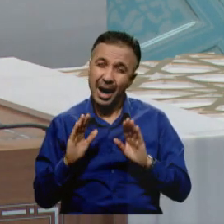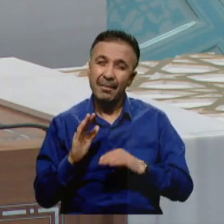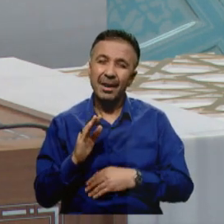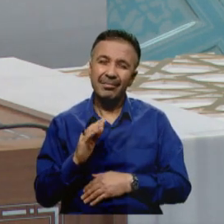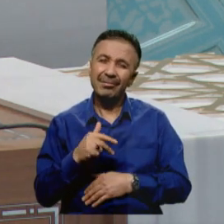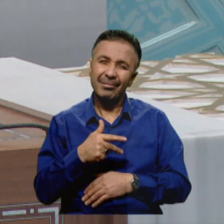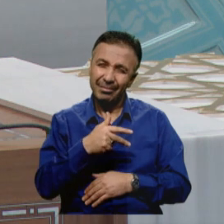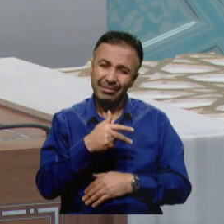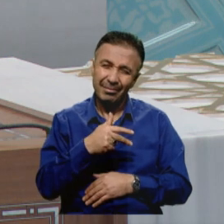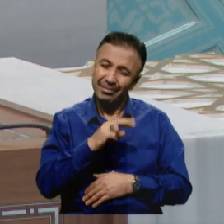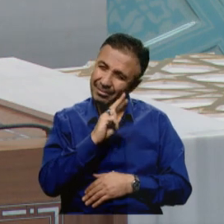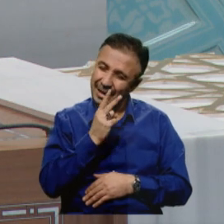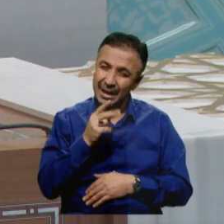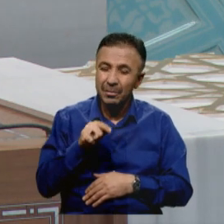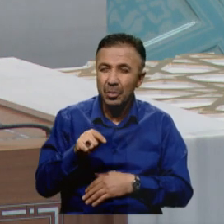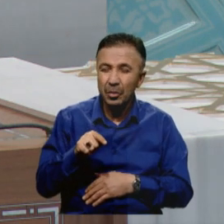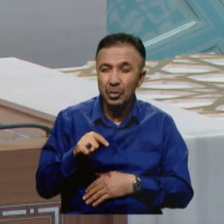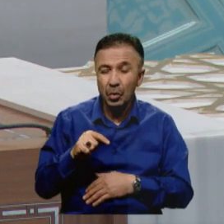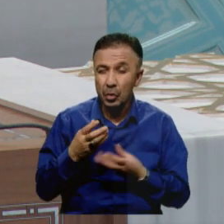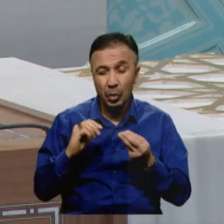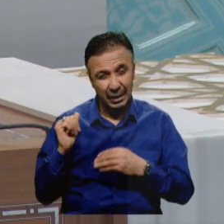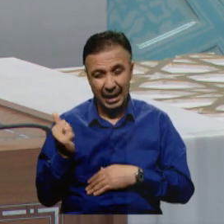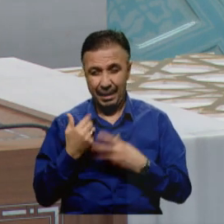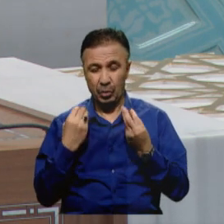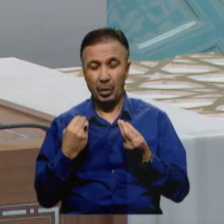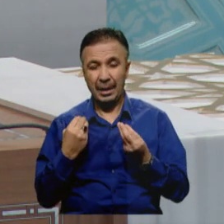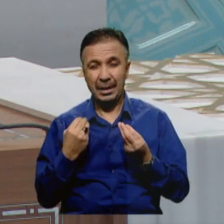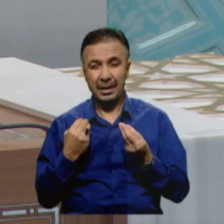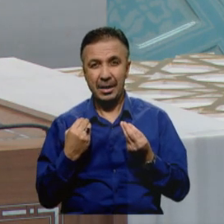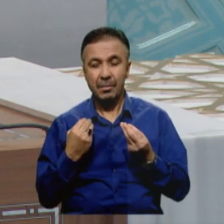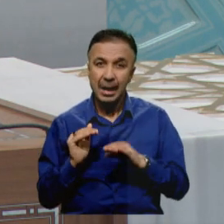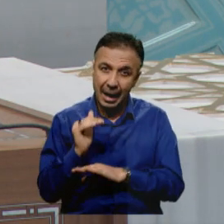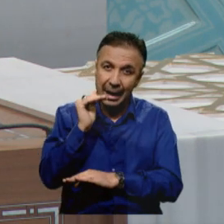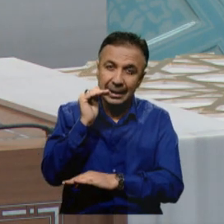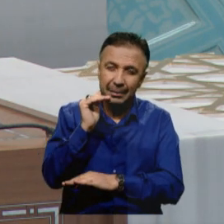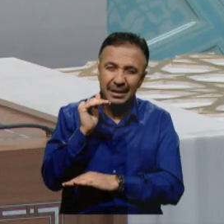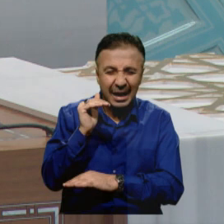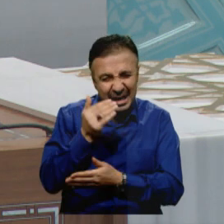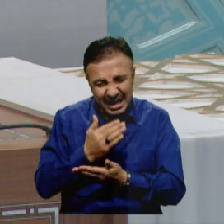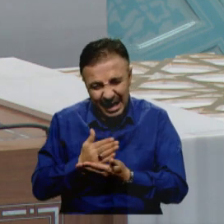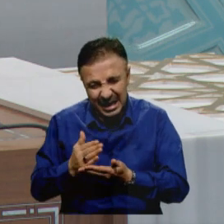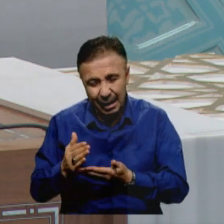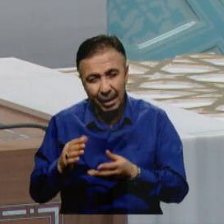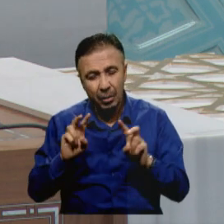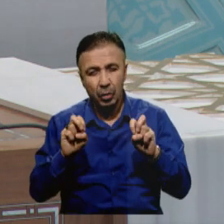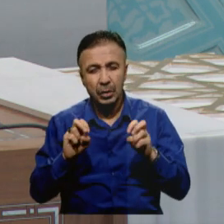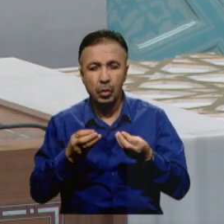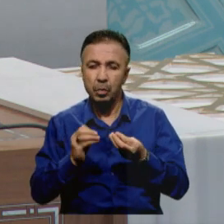bir değerimiz olan bu kavramı bugün hayatımıza taşıma noktasında maalesef çok büyük